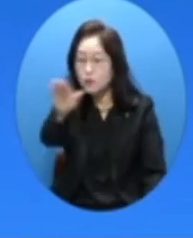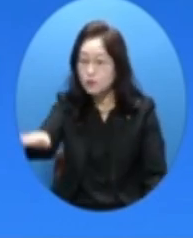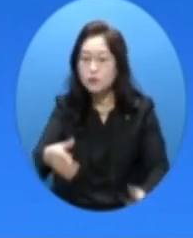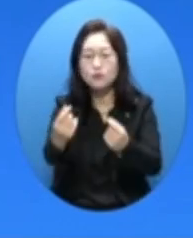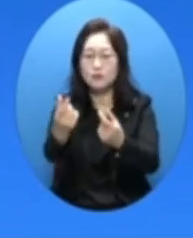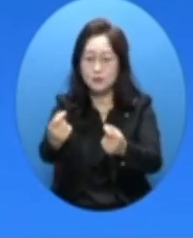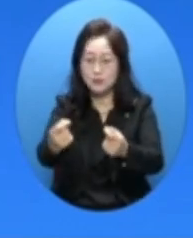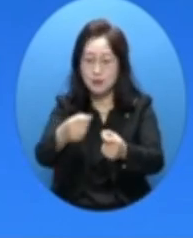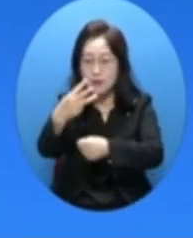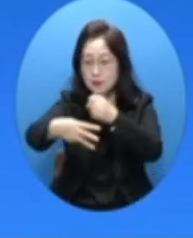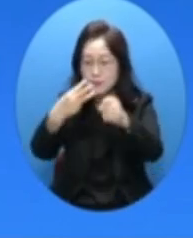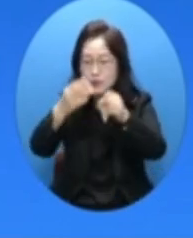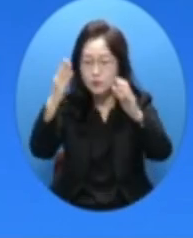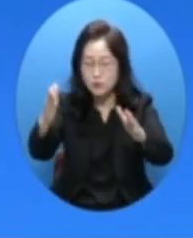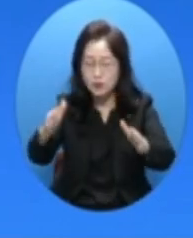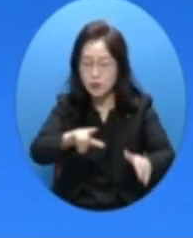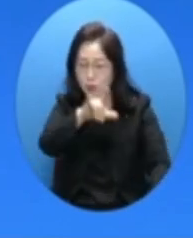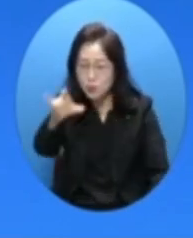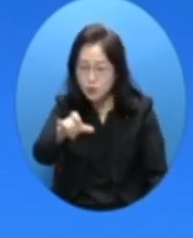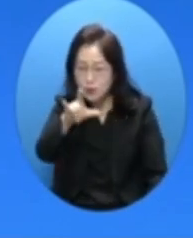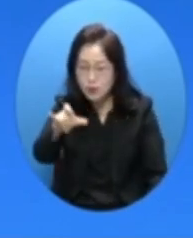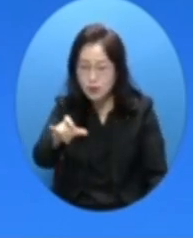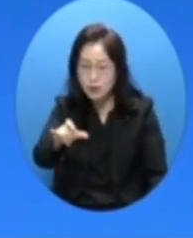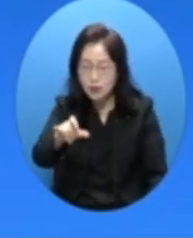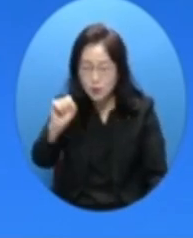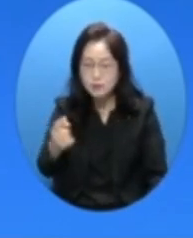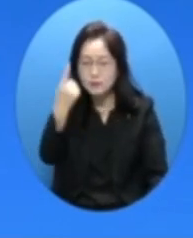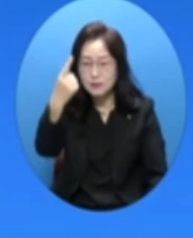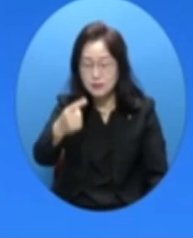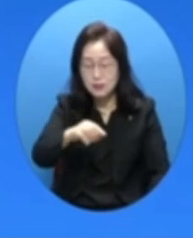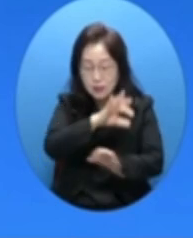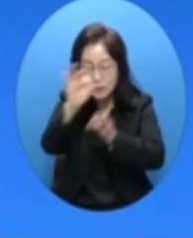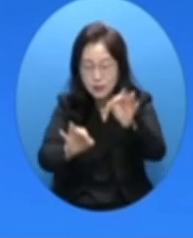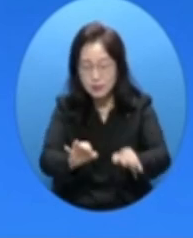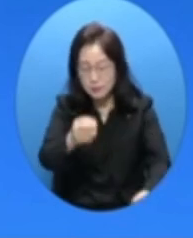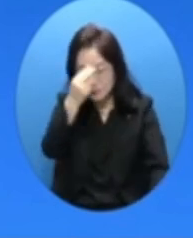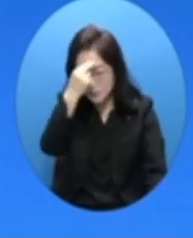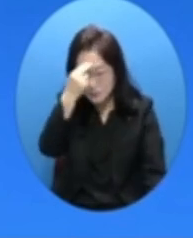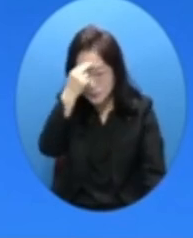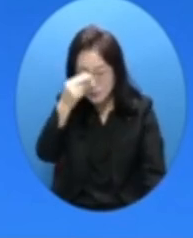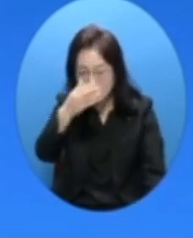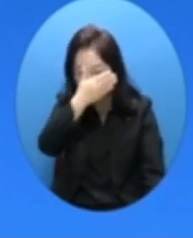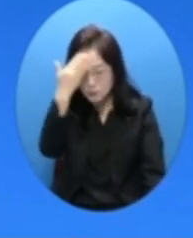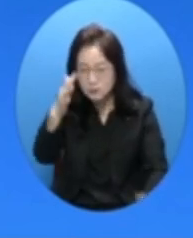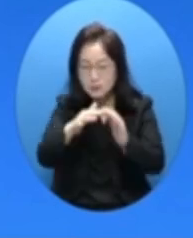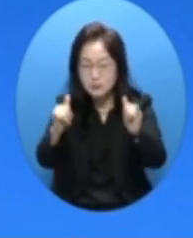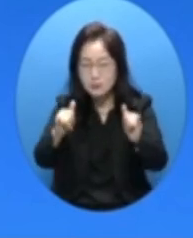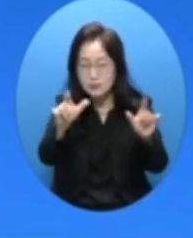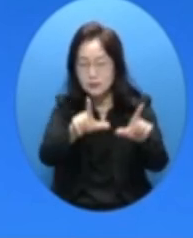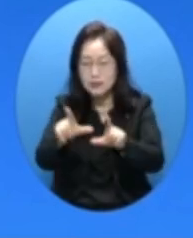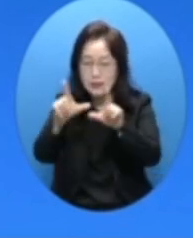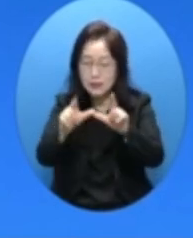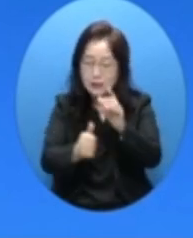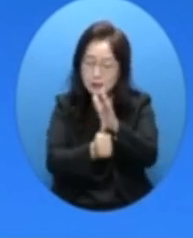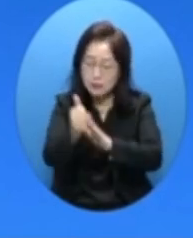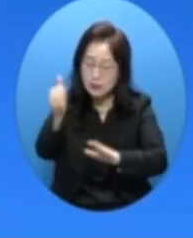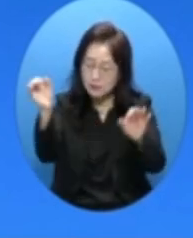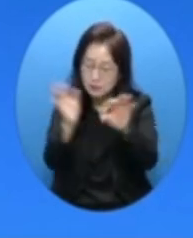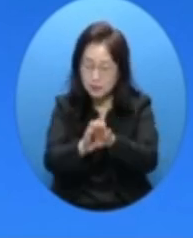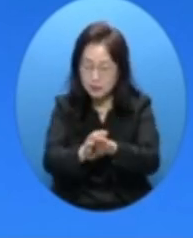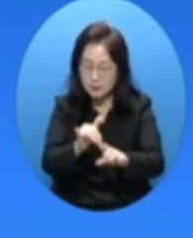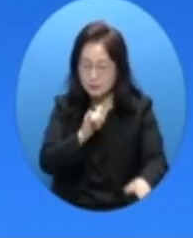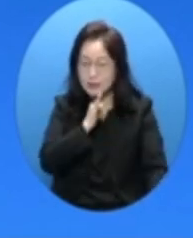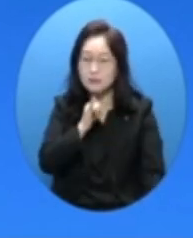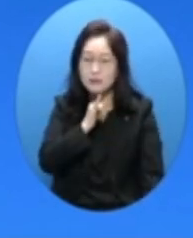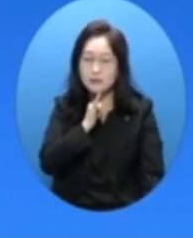경제가 넘어온 어려워지고 많은 청년들이 삶에 희망을 입고 자살까지 하고